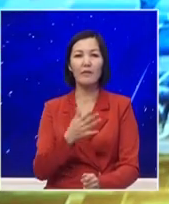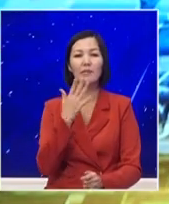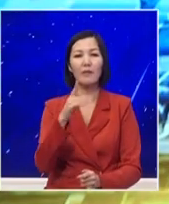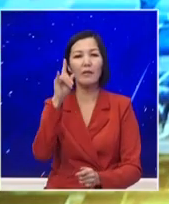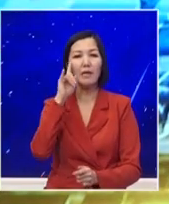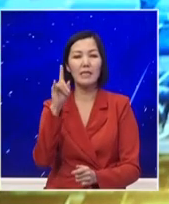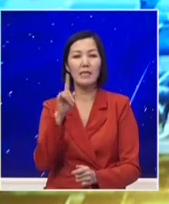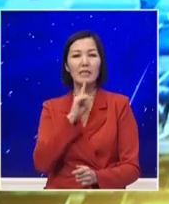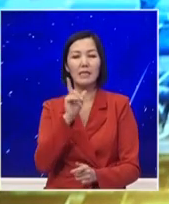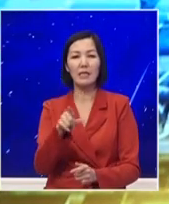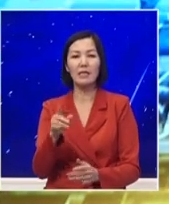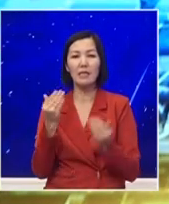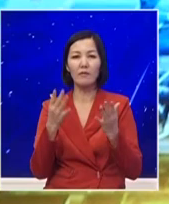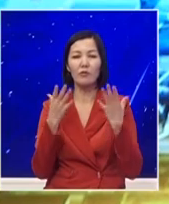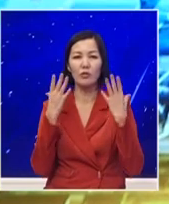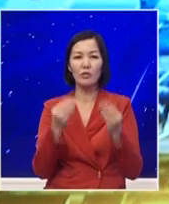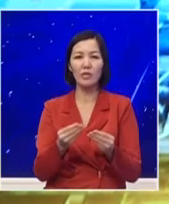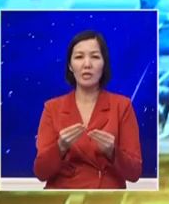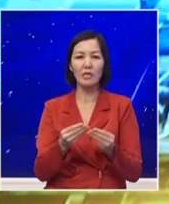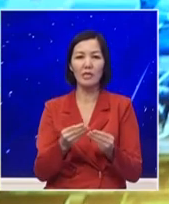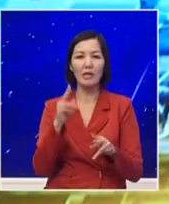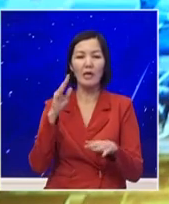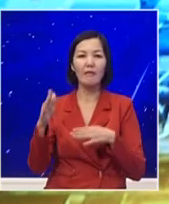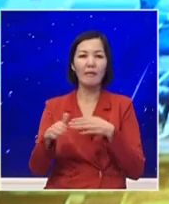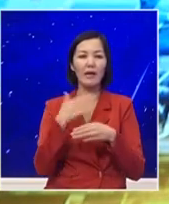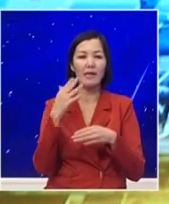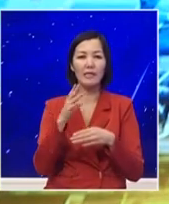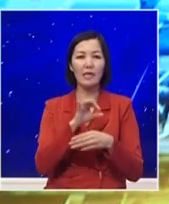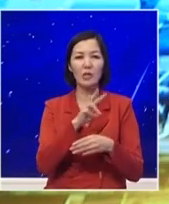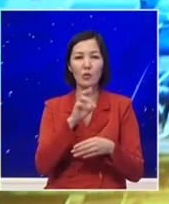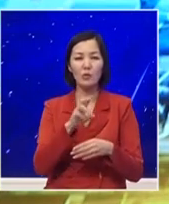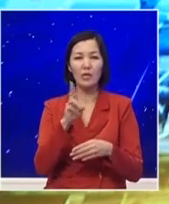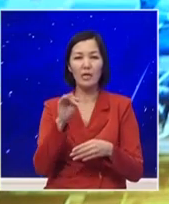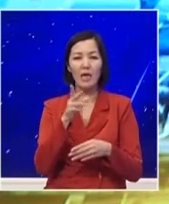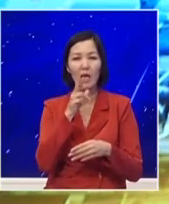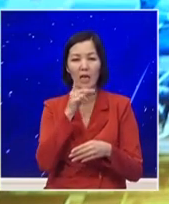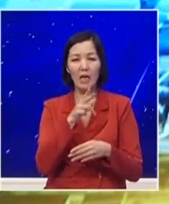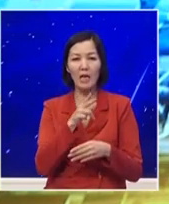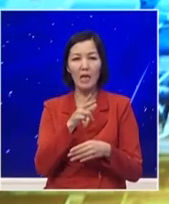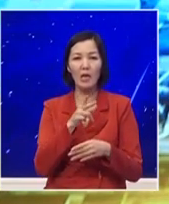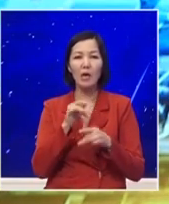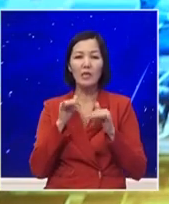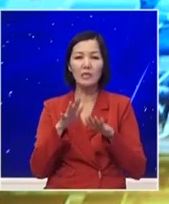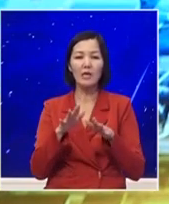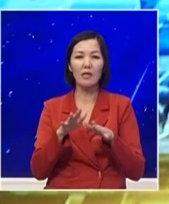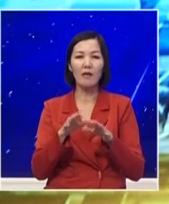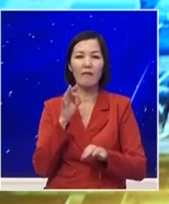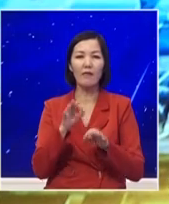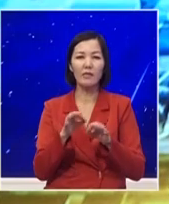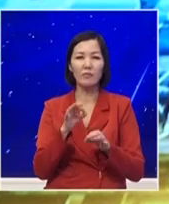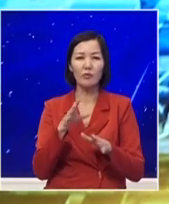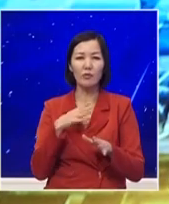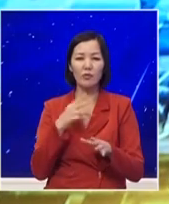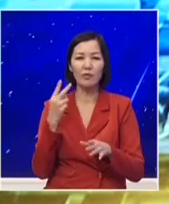25 казахстанских граждан на сегодняшний день отбывают наказание в Южной Корее. Уголовное дело возбуждено еще против